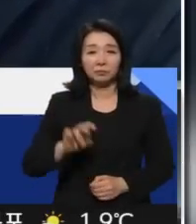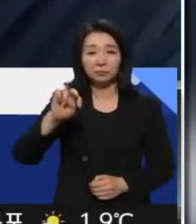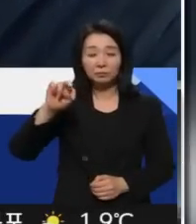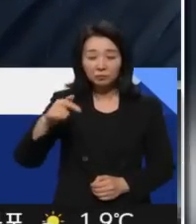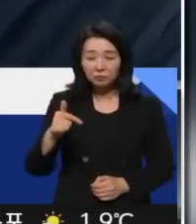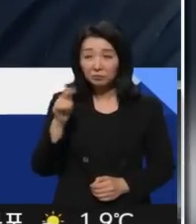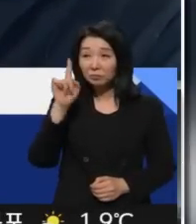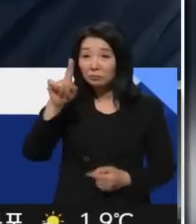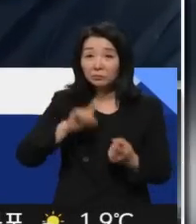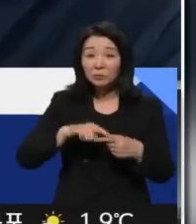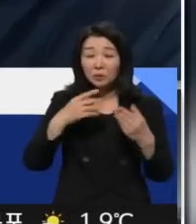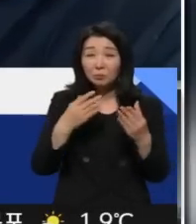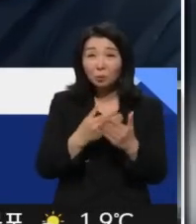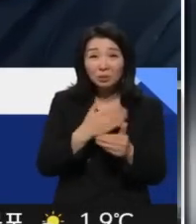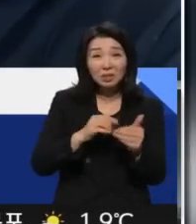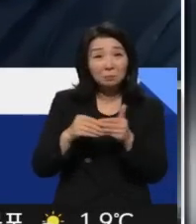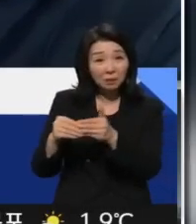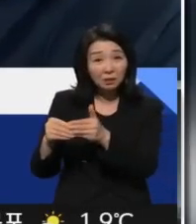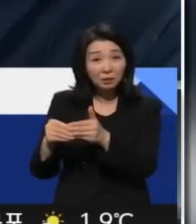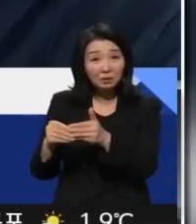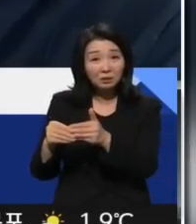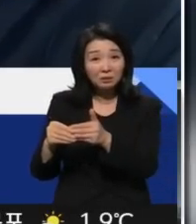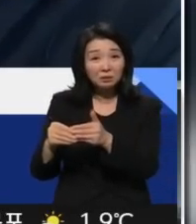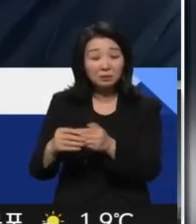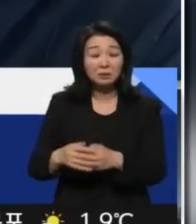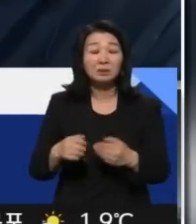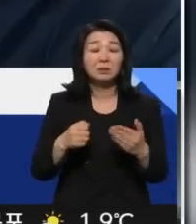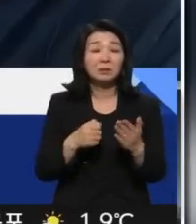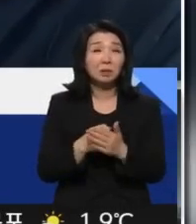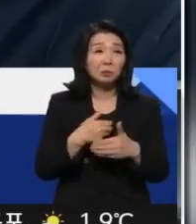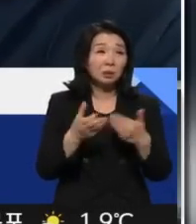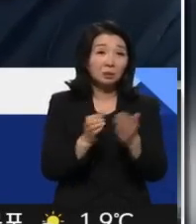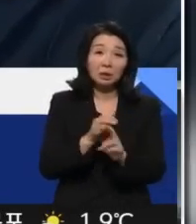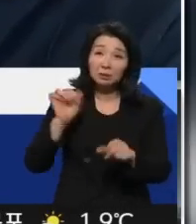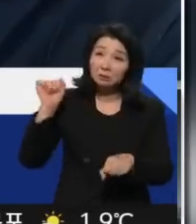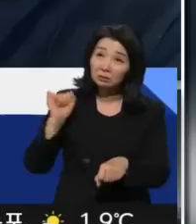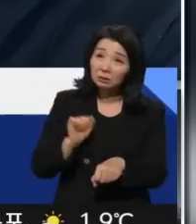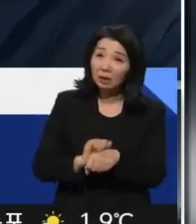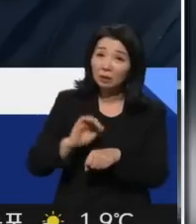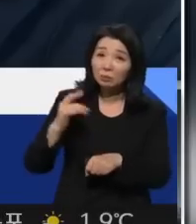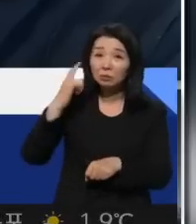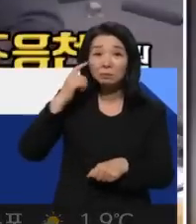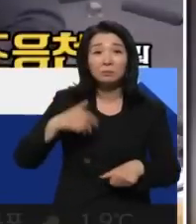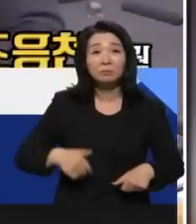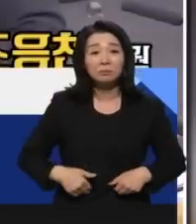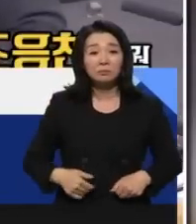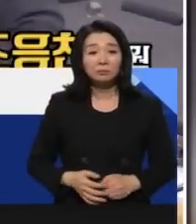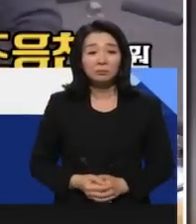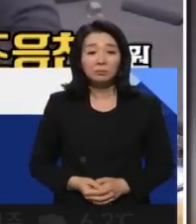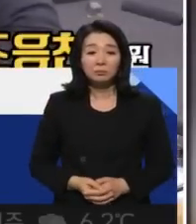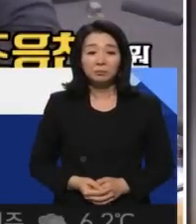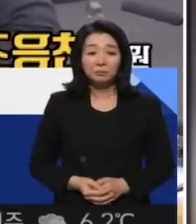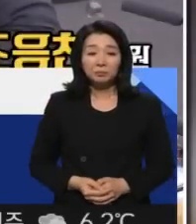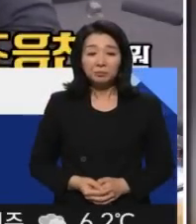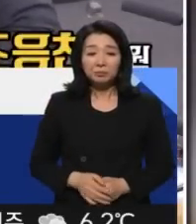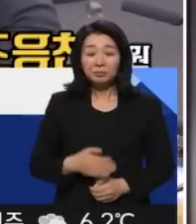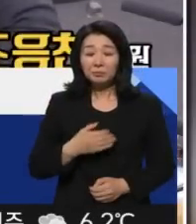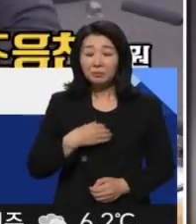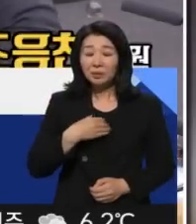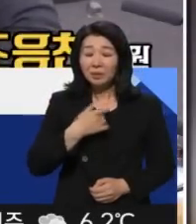대로 사태가 흘러왔을 거예요, 지금까지. 그래서 당이 잘 됐나 생각해 볼 필요가 있고요. 저라고 왜 싫은